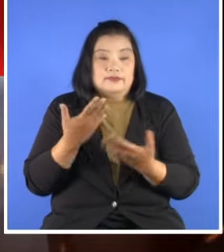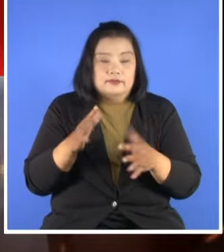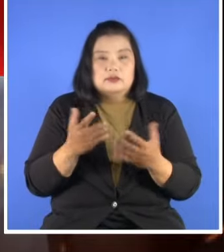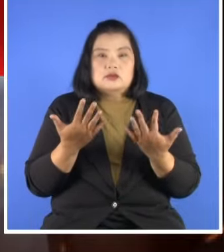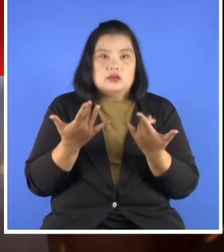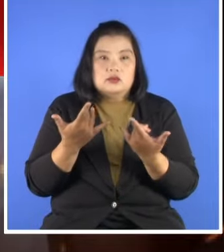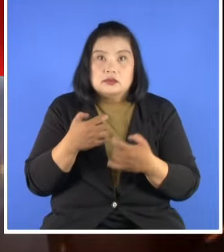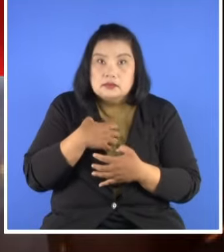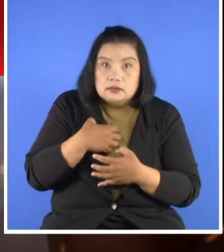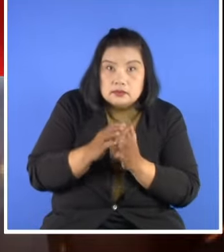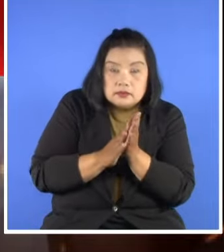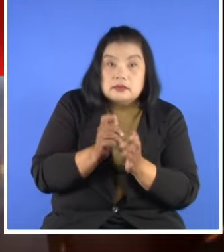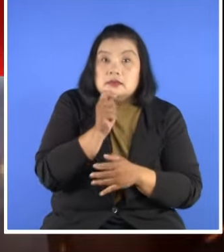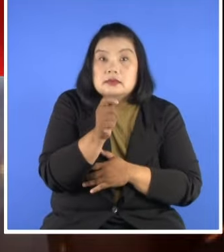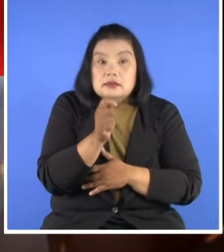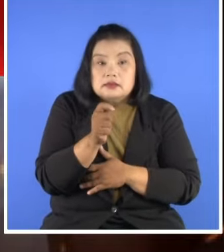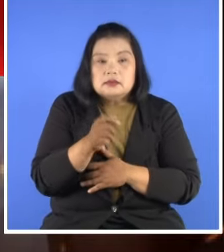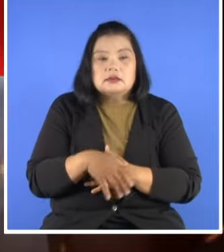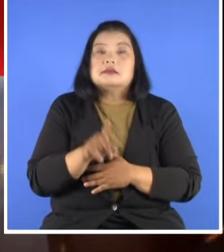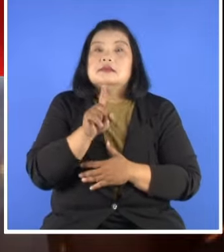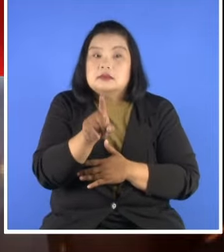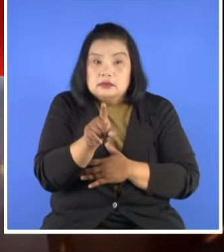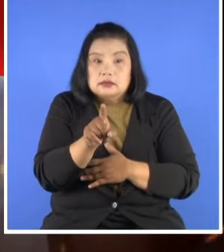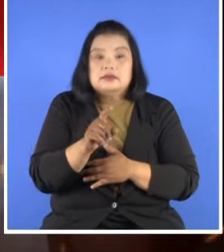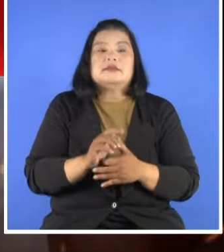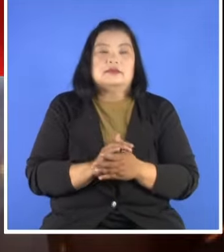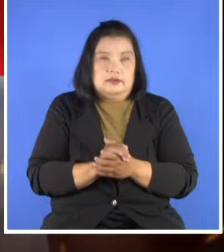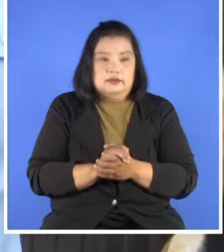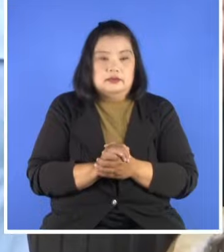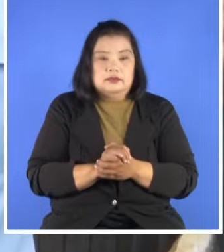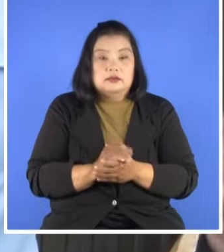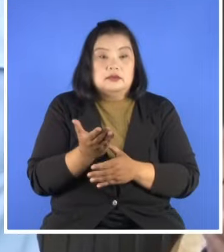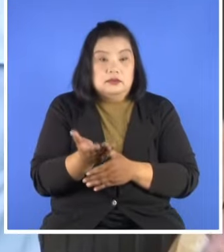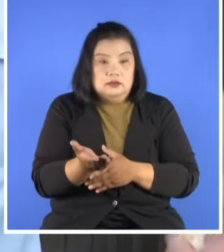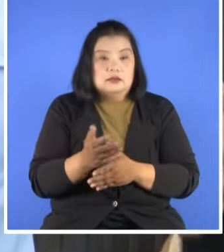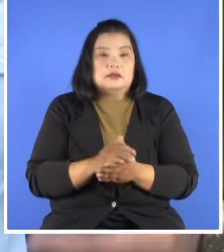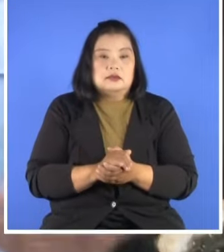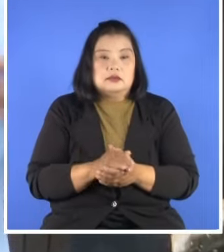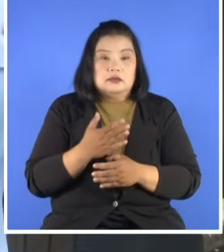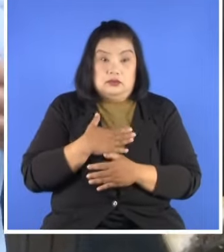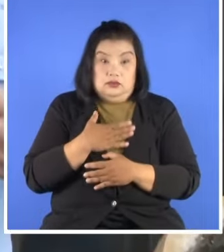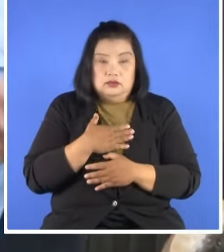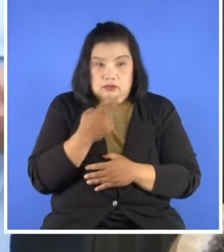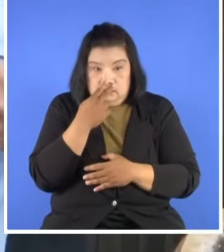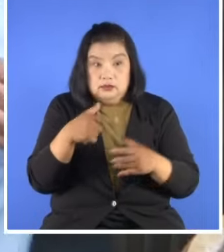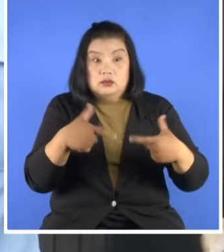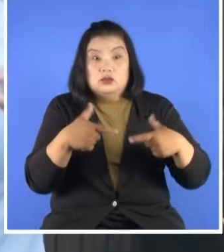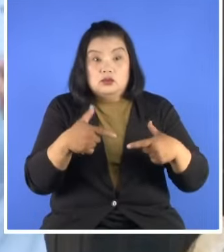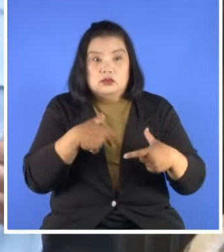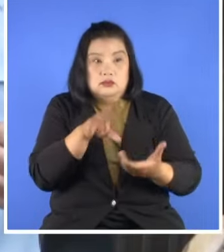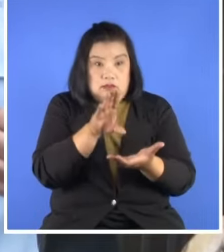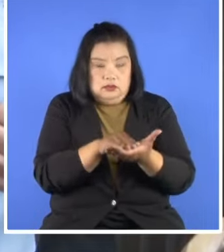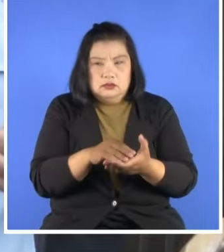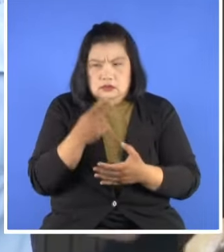อยู่ไปพูดคุยกับบังรังสิตหรือโดลละเวนะฮะก็บอกว่าเนี่ยไอ้ตอนแรกในคลิปเนี่ยนะเห็น 2